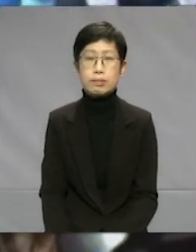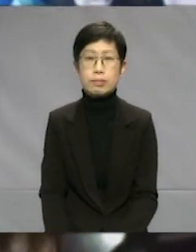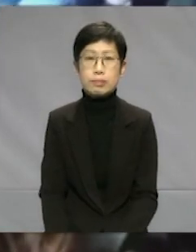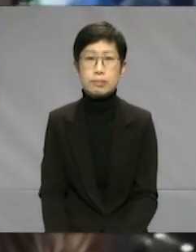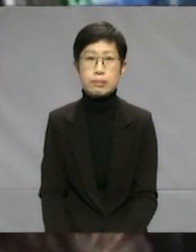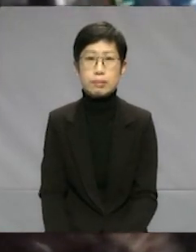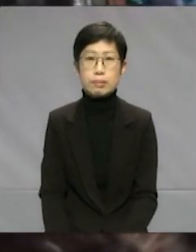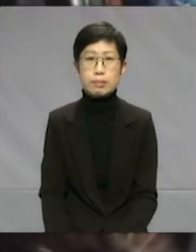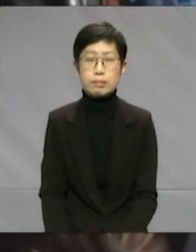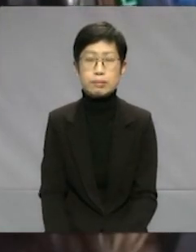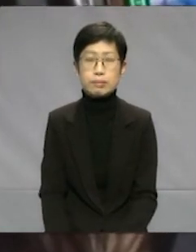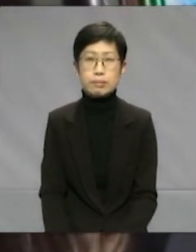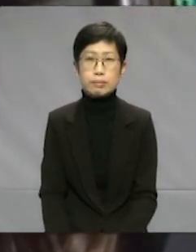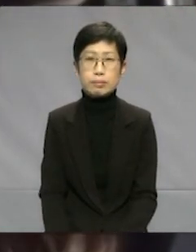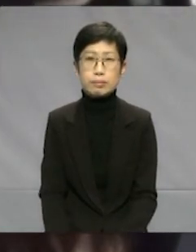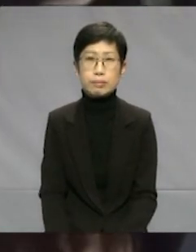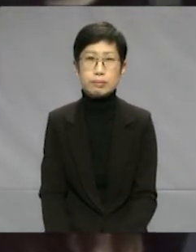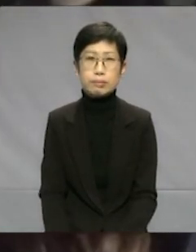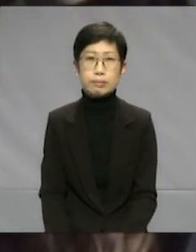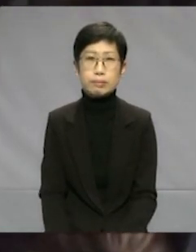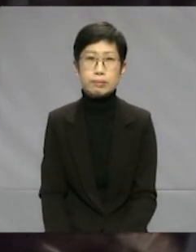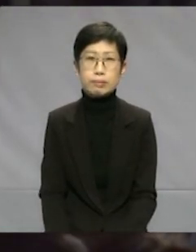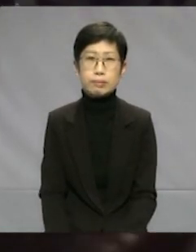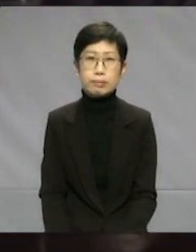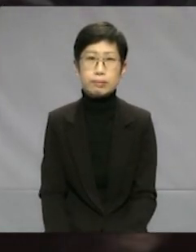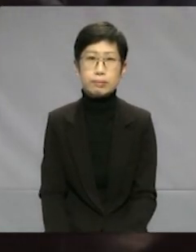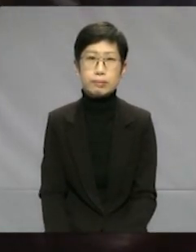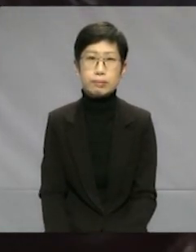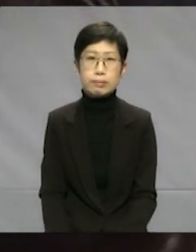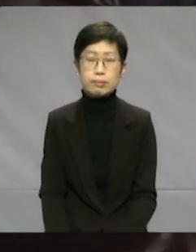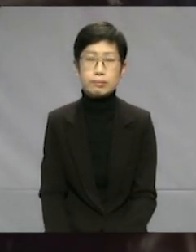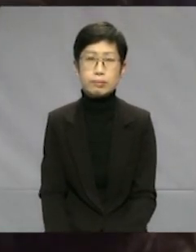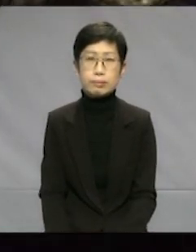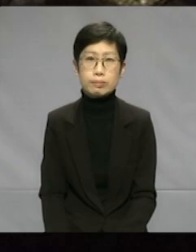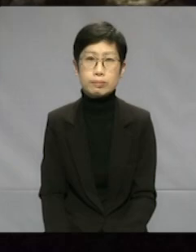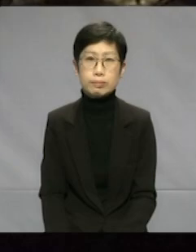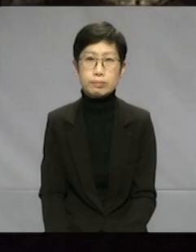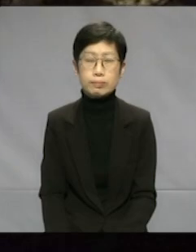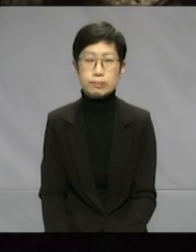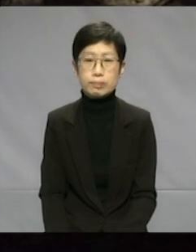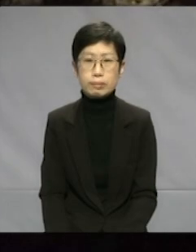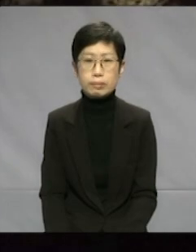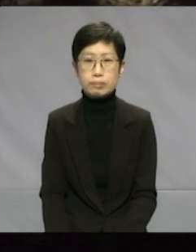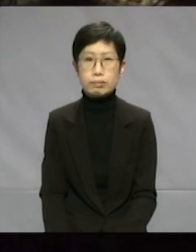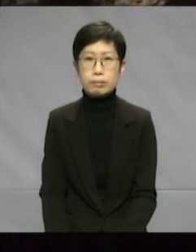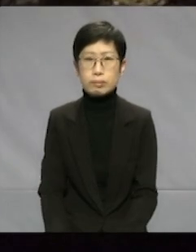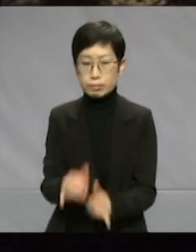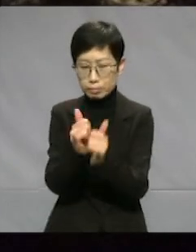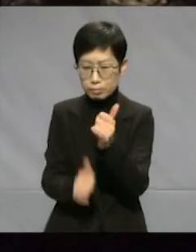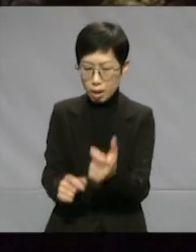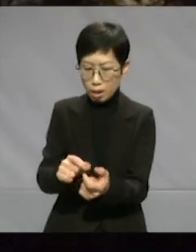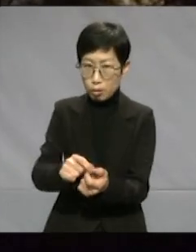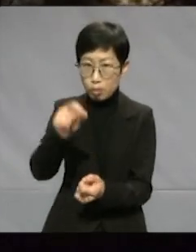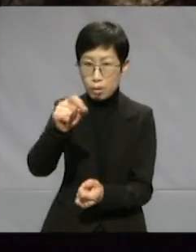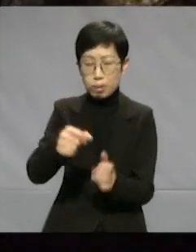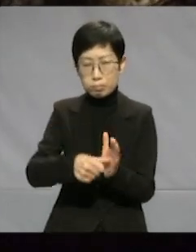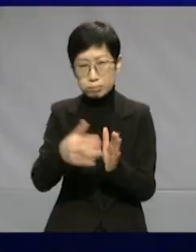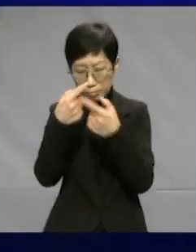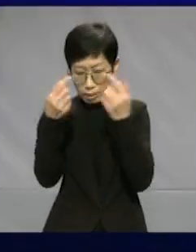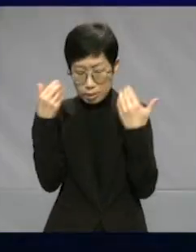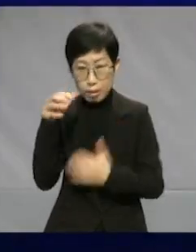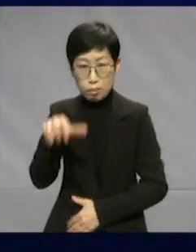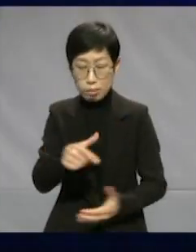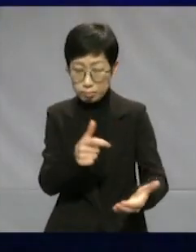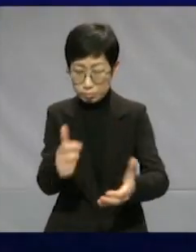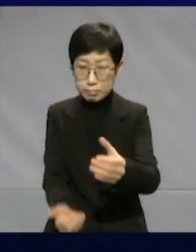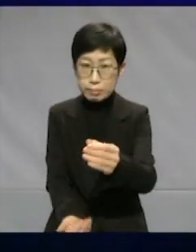tak premiantního studenta hrůzným činem jinde na světě. 오랜 역사를 가진 프라하의 명문대에서 벌어진